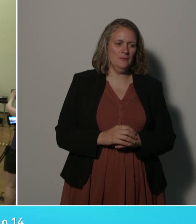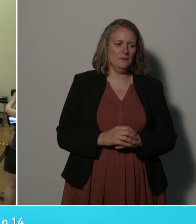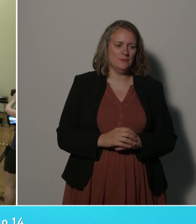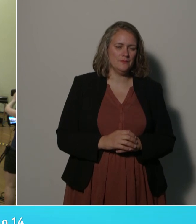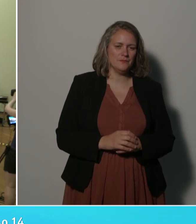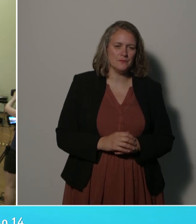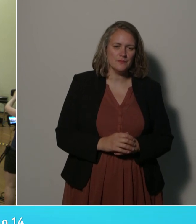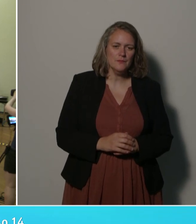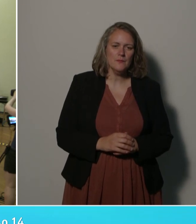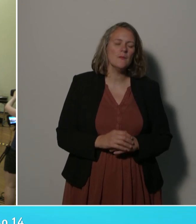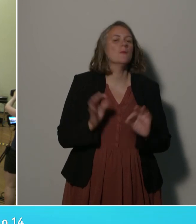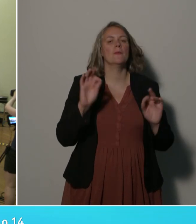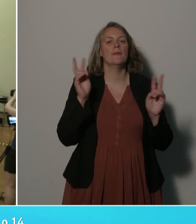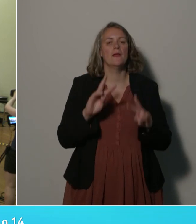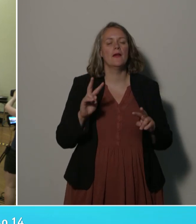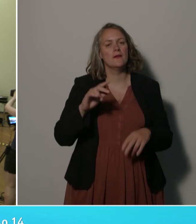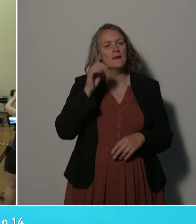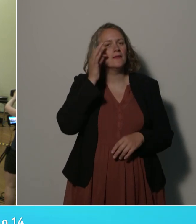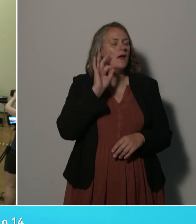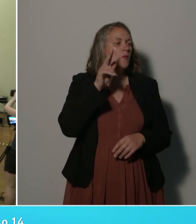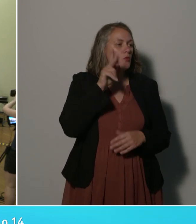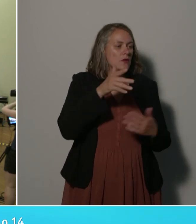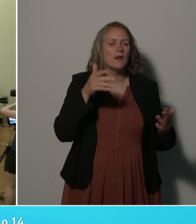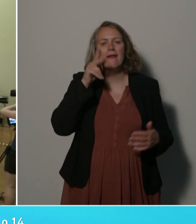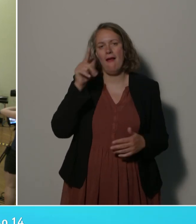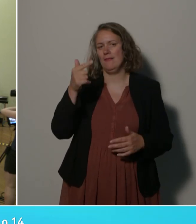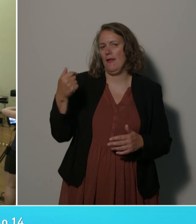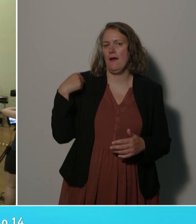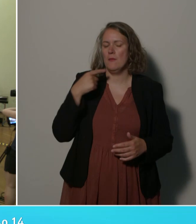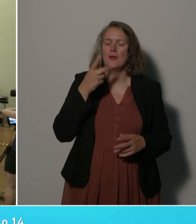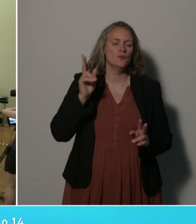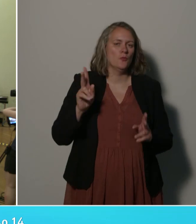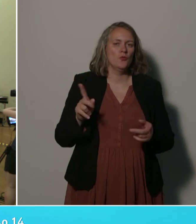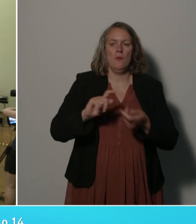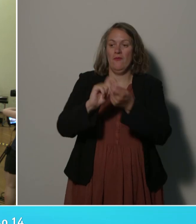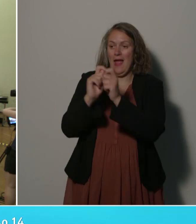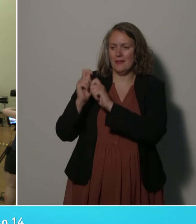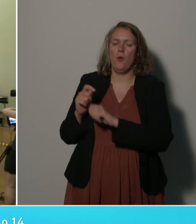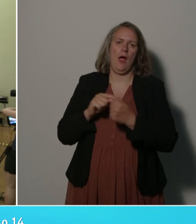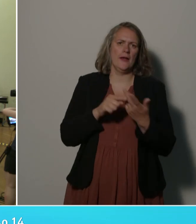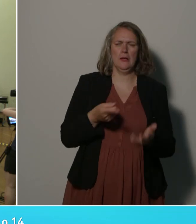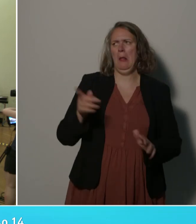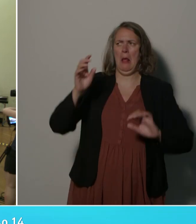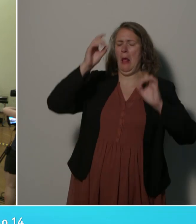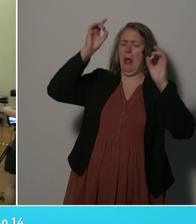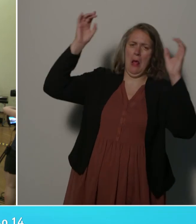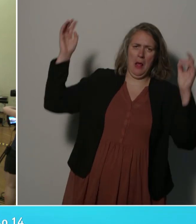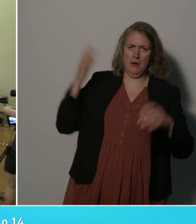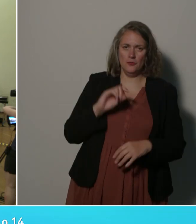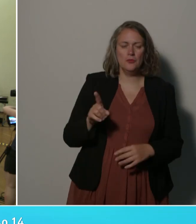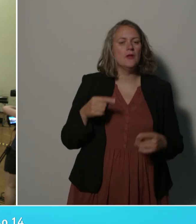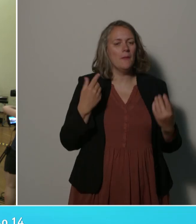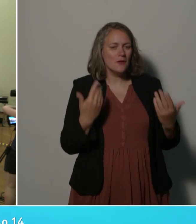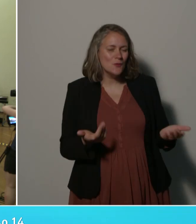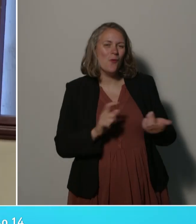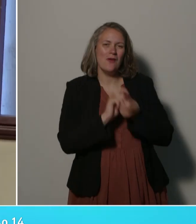Ja, sehr geehrte Damen und Herren, Herr Thekel hat völlig recht. Mit Veränderungen haben tatsächlich manche Probleme. Aber in dem Fall denken wir auch, ist das eine